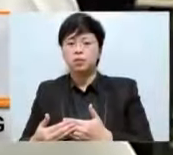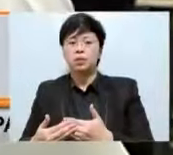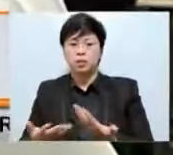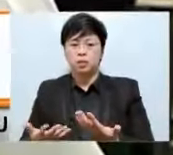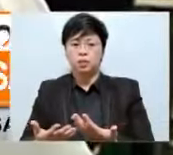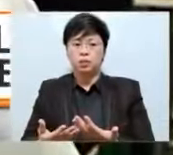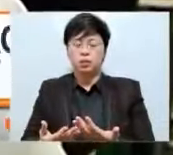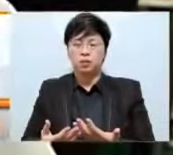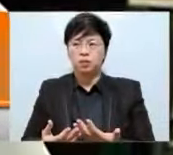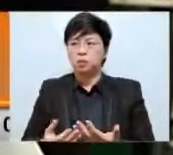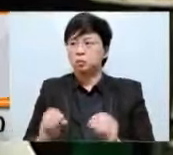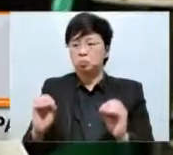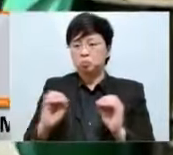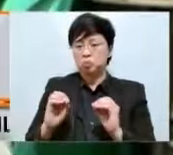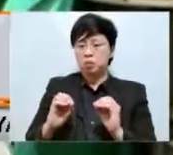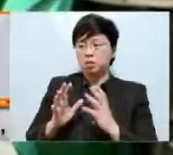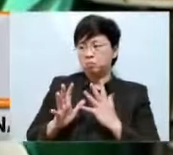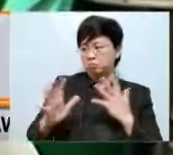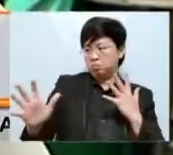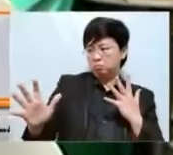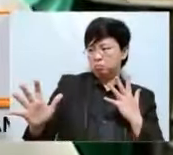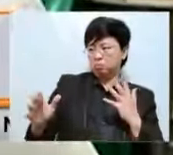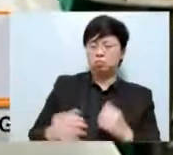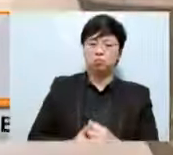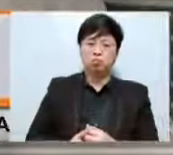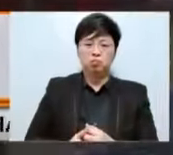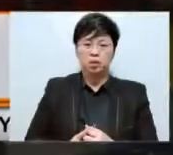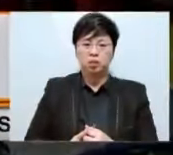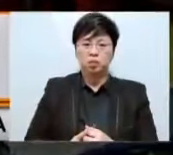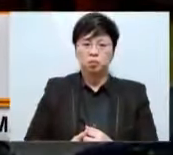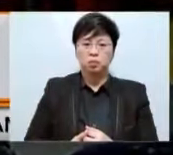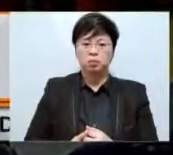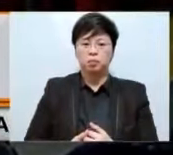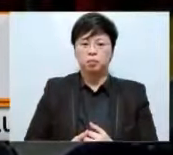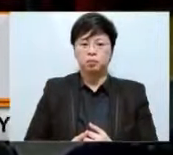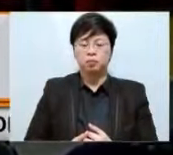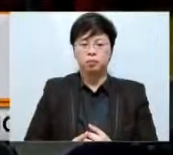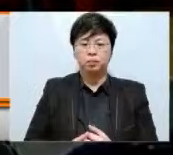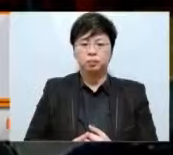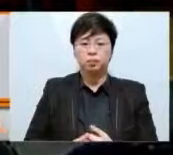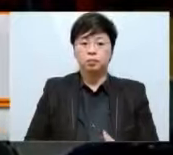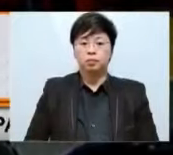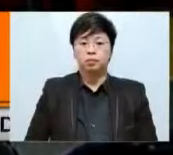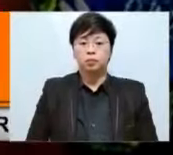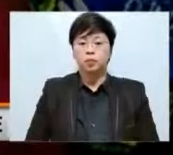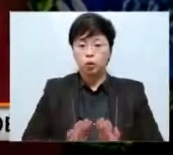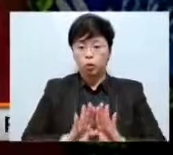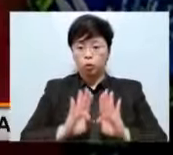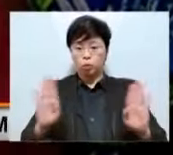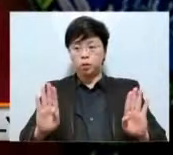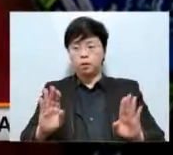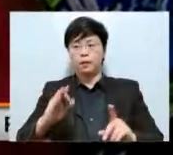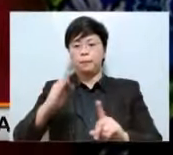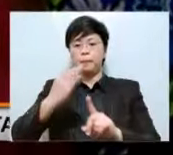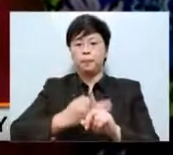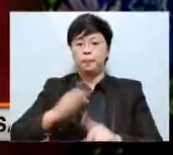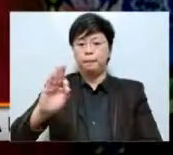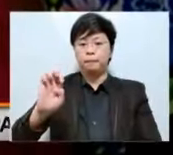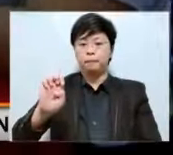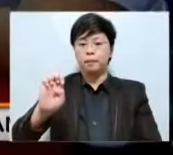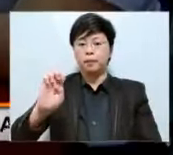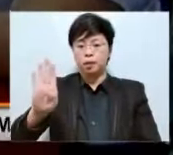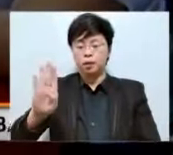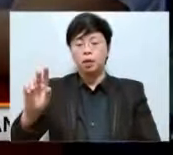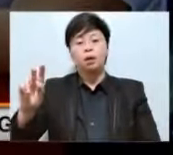kasi hindi ka pa po sure kasi may mga cut-off po. Mula nang buksan noong February 12, umabot na sa 1.5